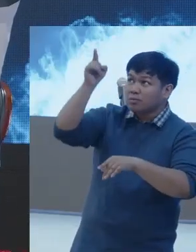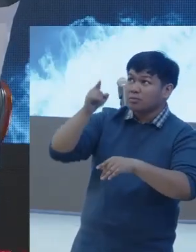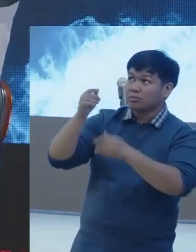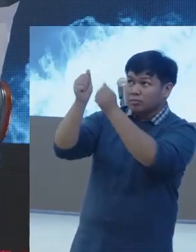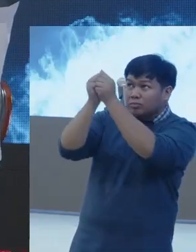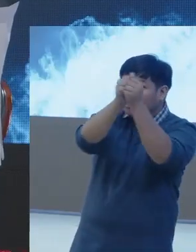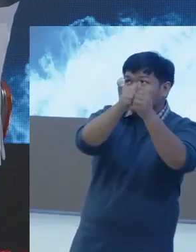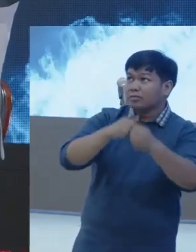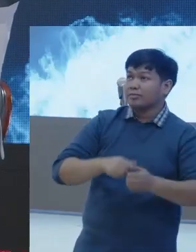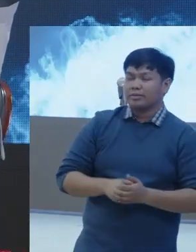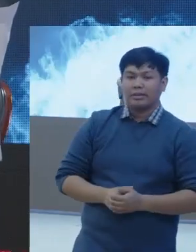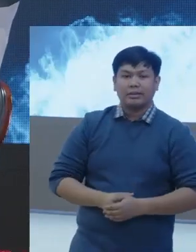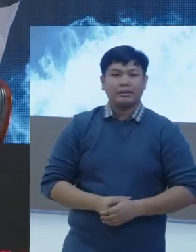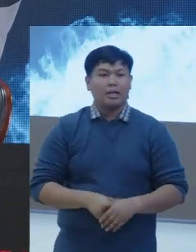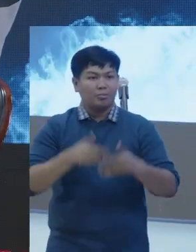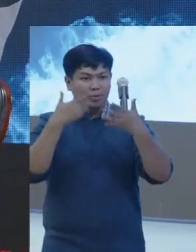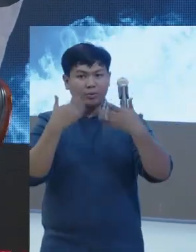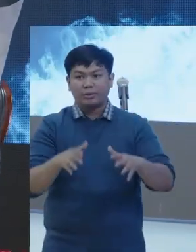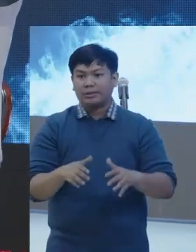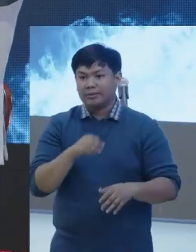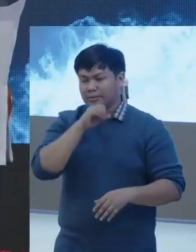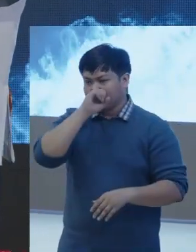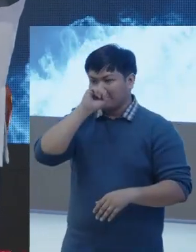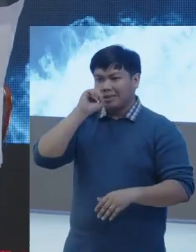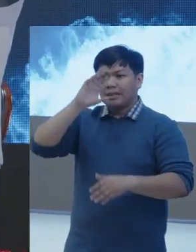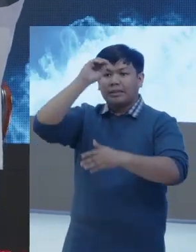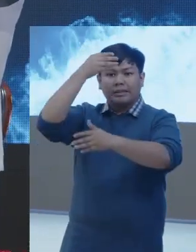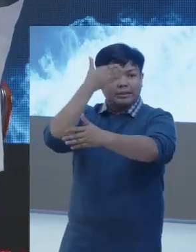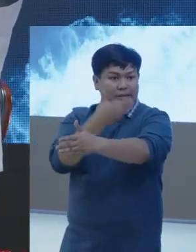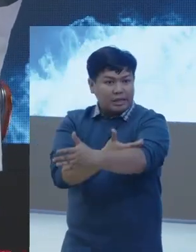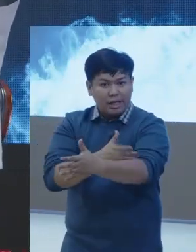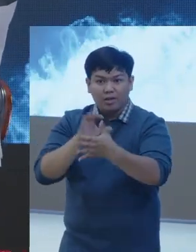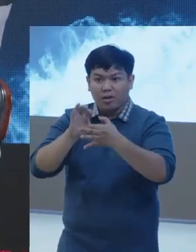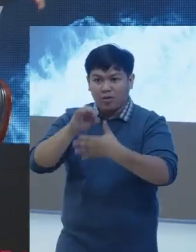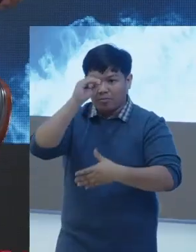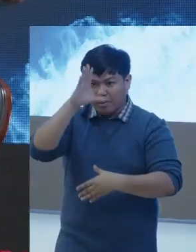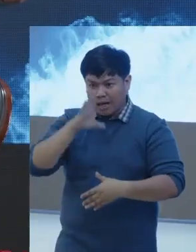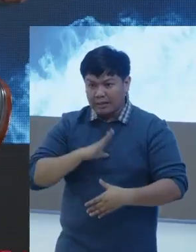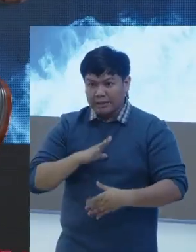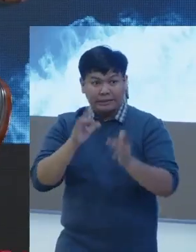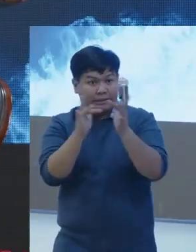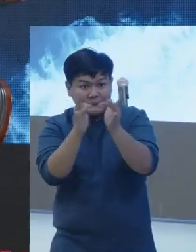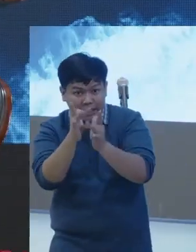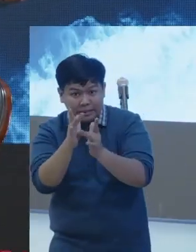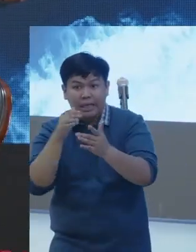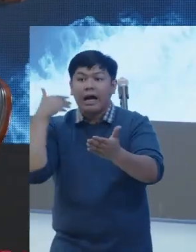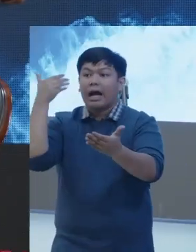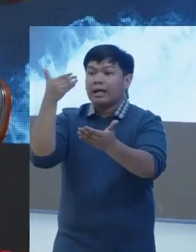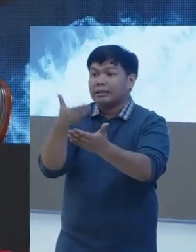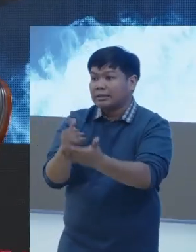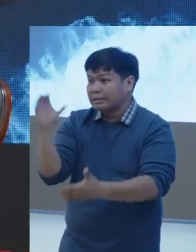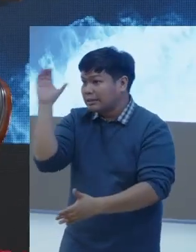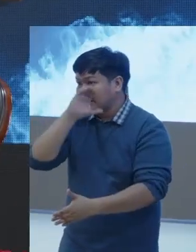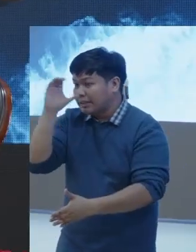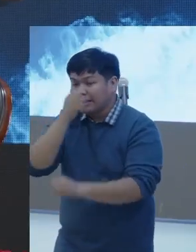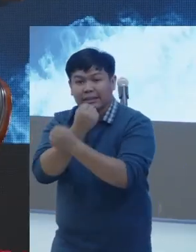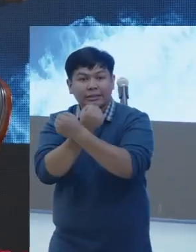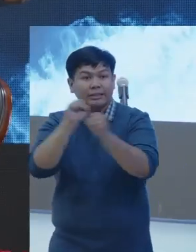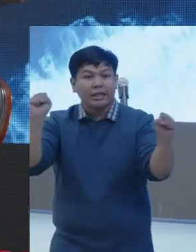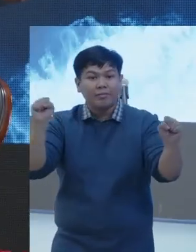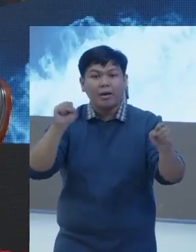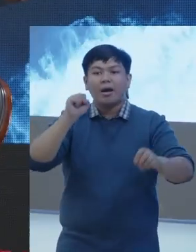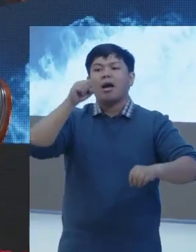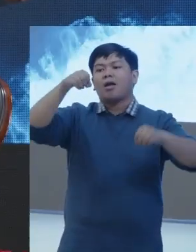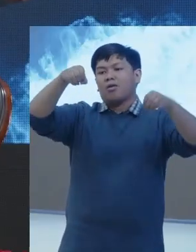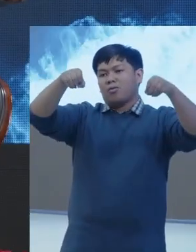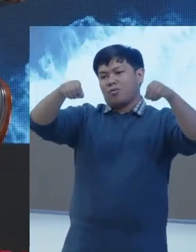son of Abraham. Tas sabi niya, for the Son of Man came to seek and to save the